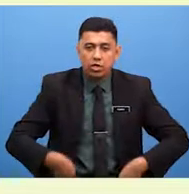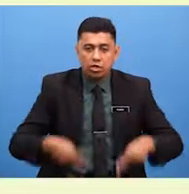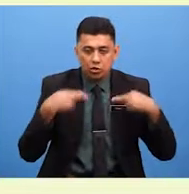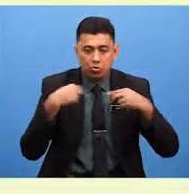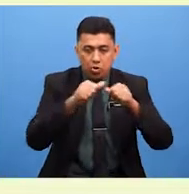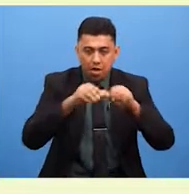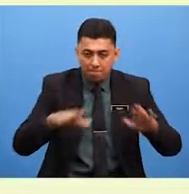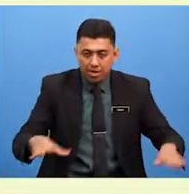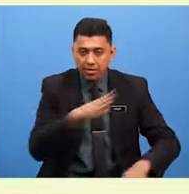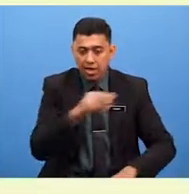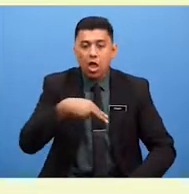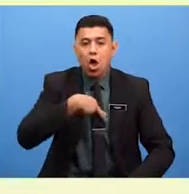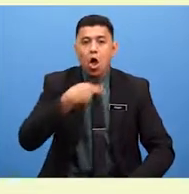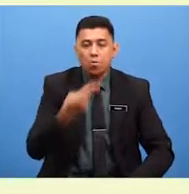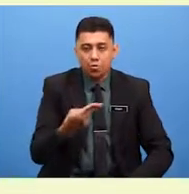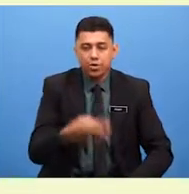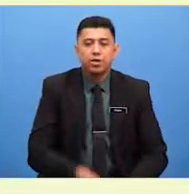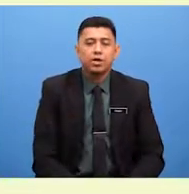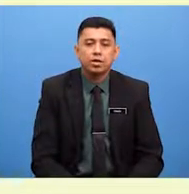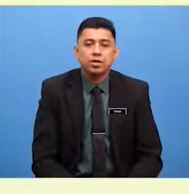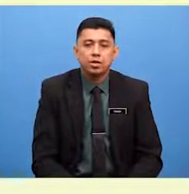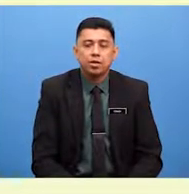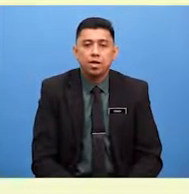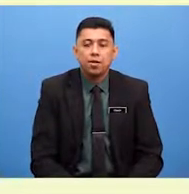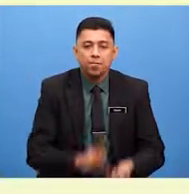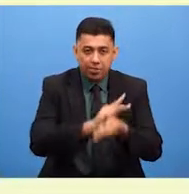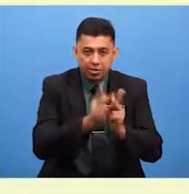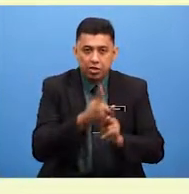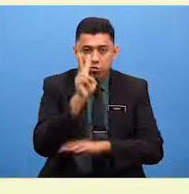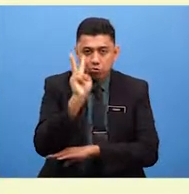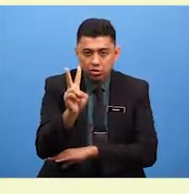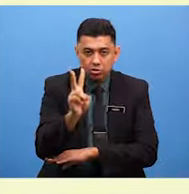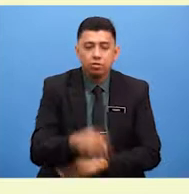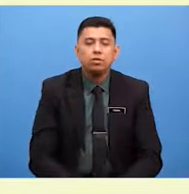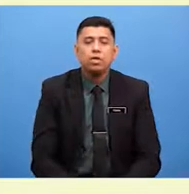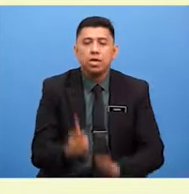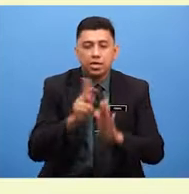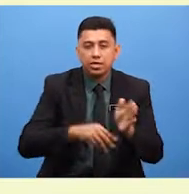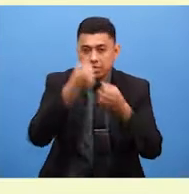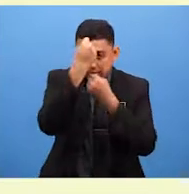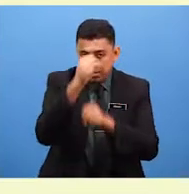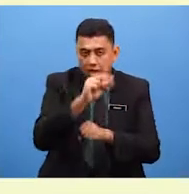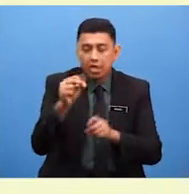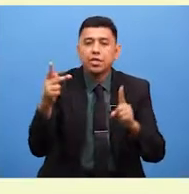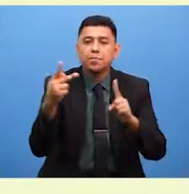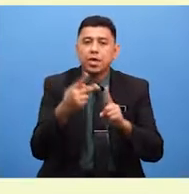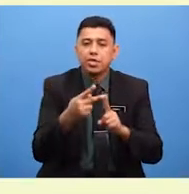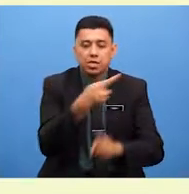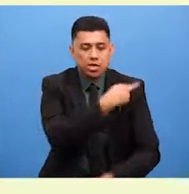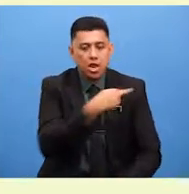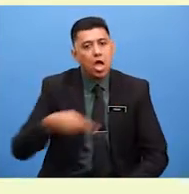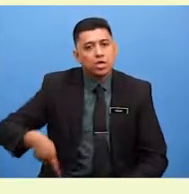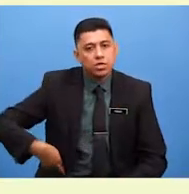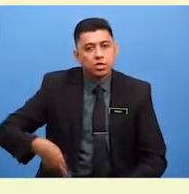dan harmoni. Prinsip rukun negara kedua adalah kesetiaan kepada